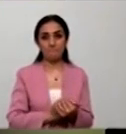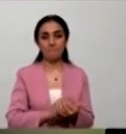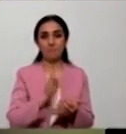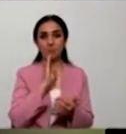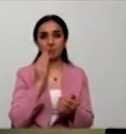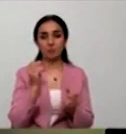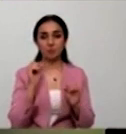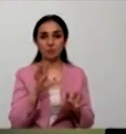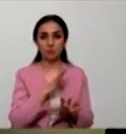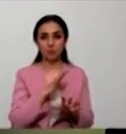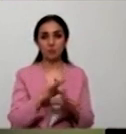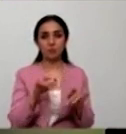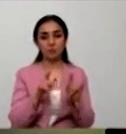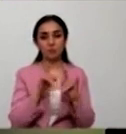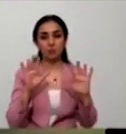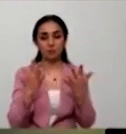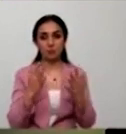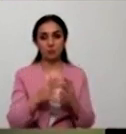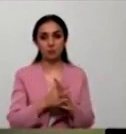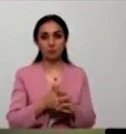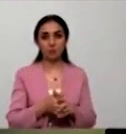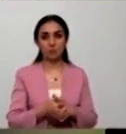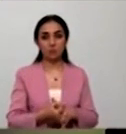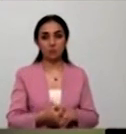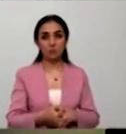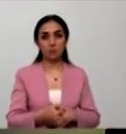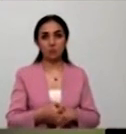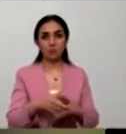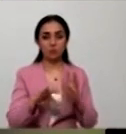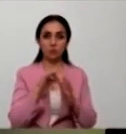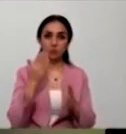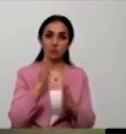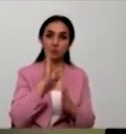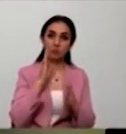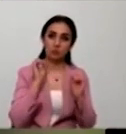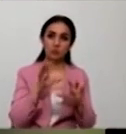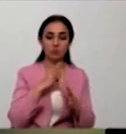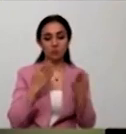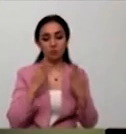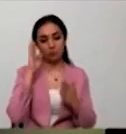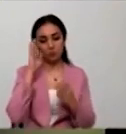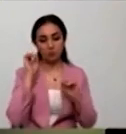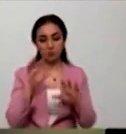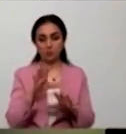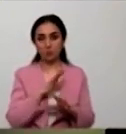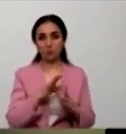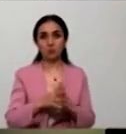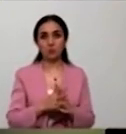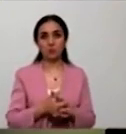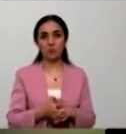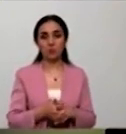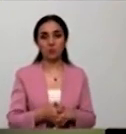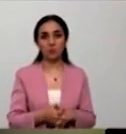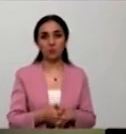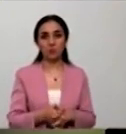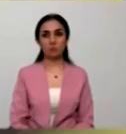qiz bola bo'lishi. Bu ham tasodifiy. Demak, tanlaganimiz yo qiz bola bo'lishi mumkin yo o'g'il bola bo'lishi mumkin.